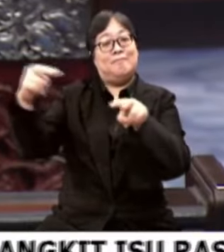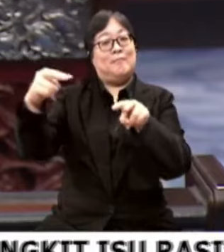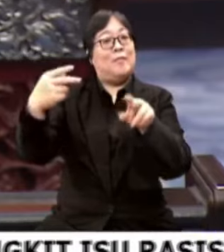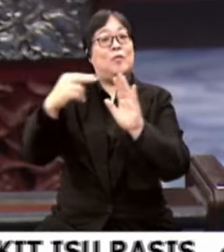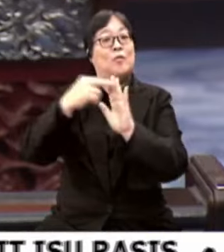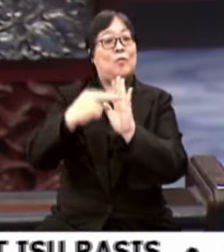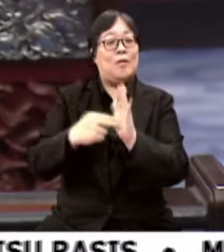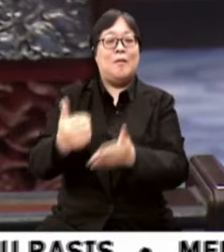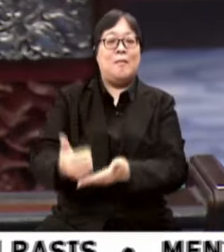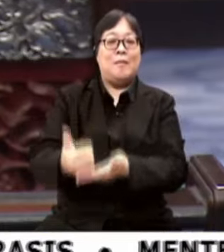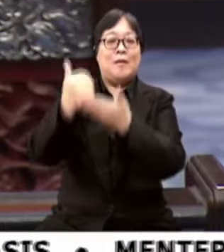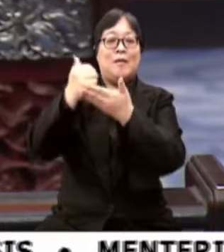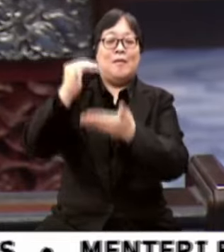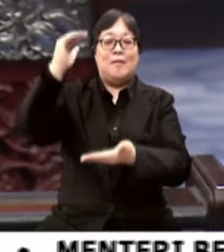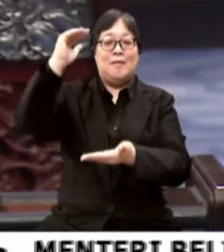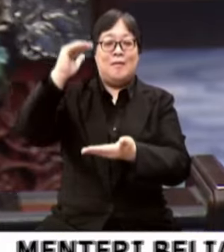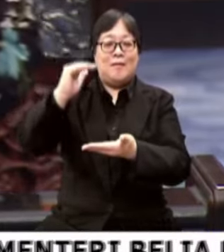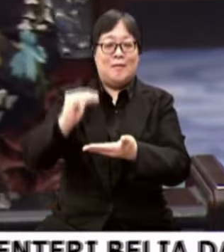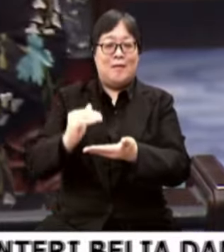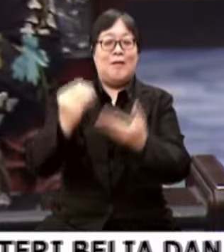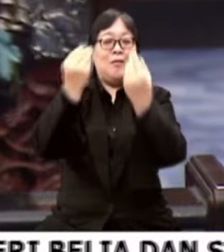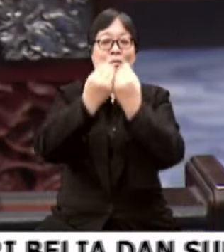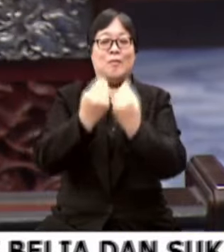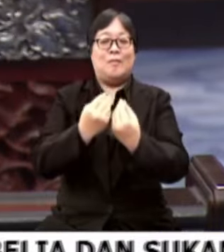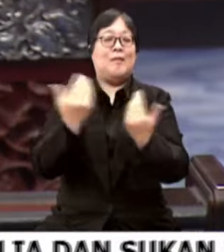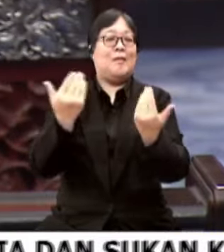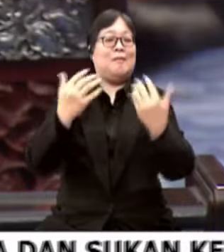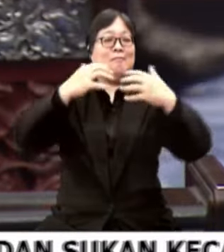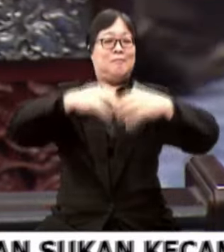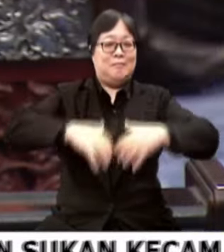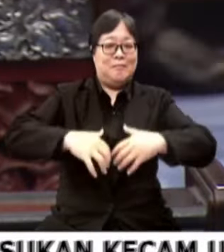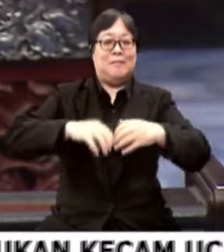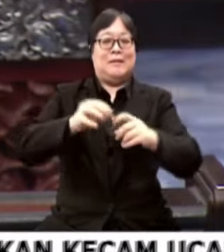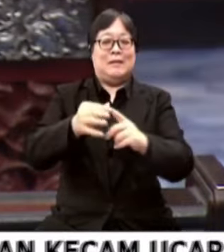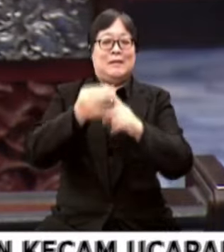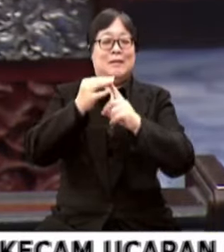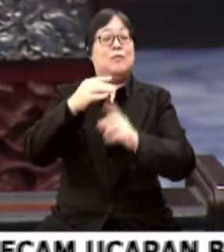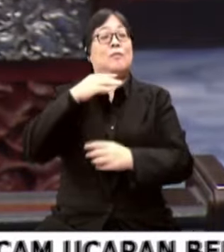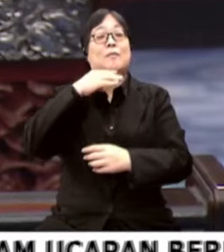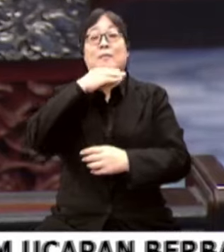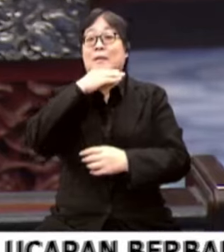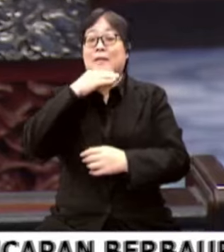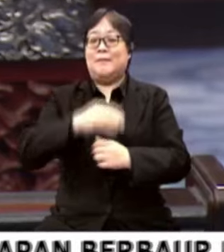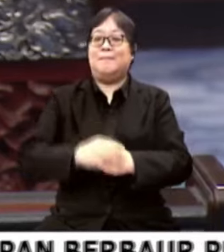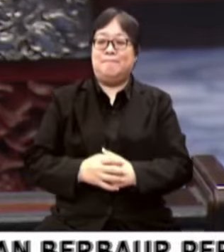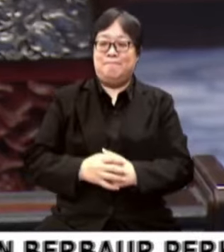membantu mengurangkan kadar kebaikan termasuk yang terdiri dari pada golongan beliau